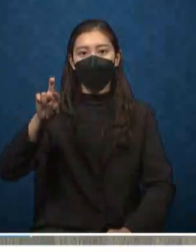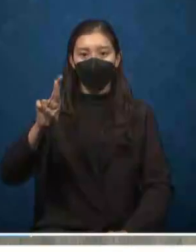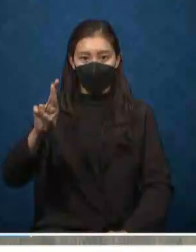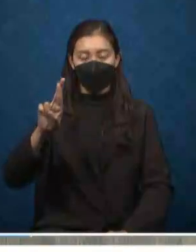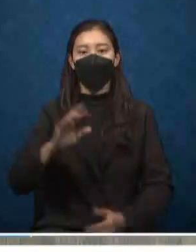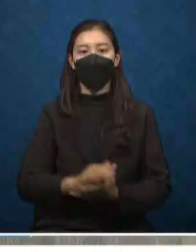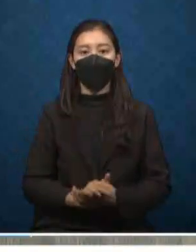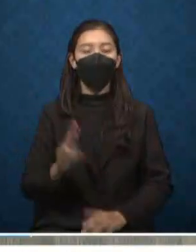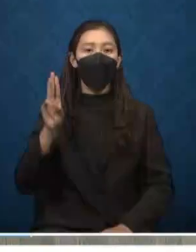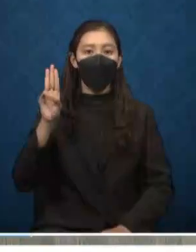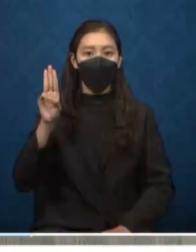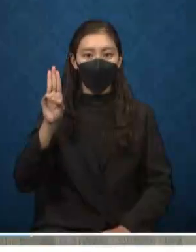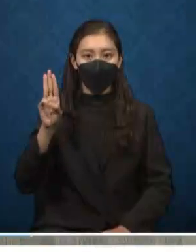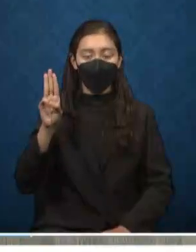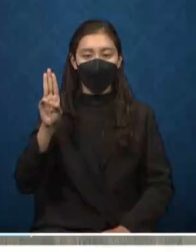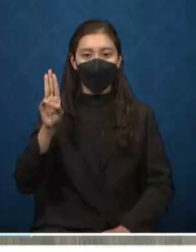ขอปฏิญาณว่า